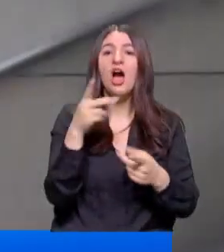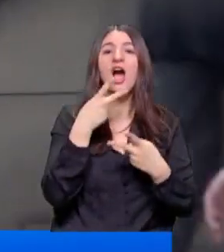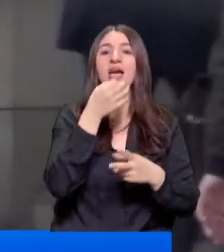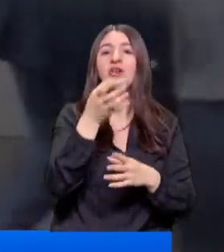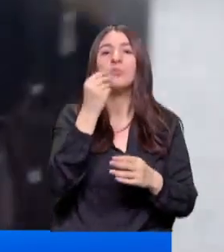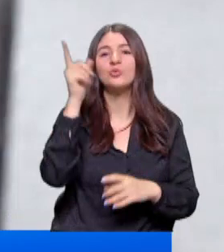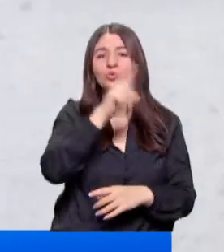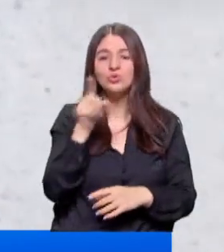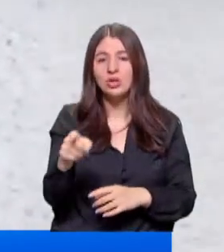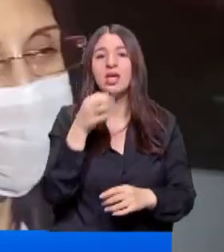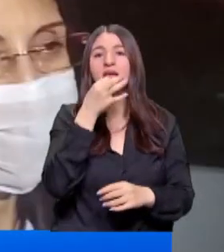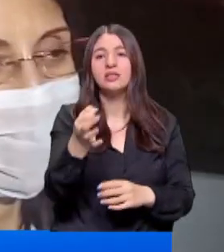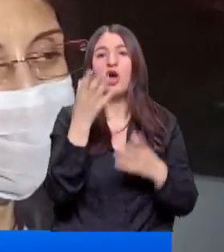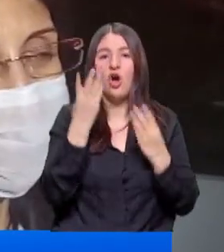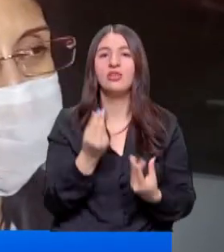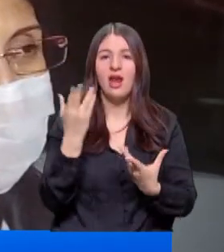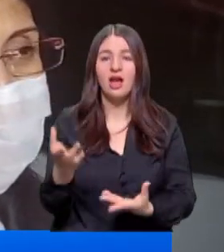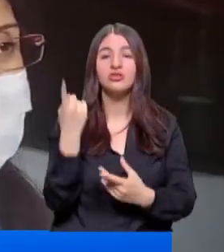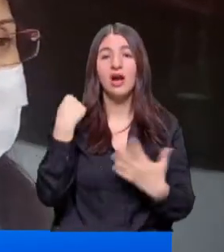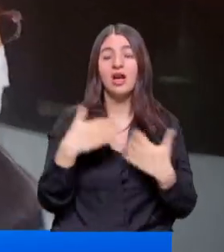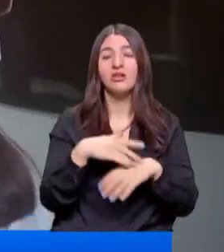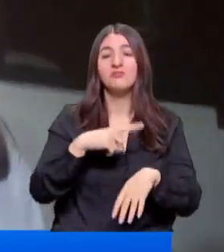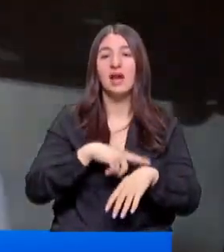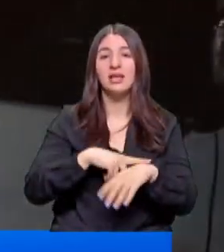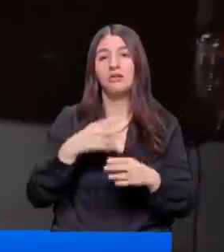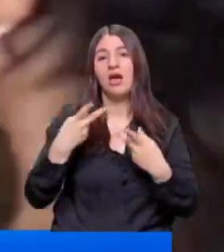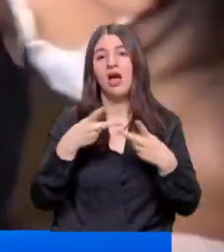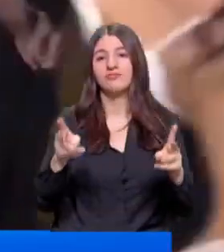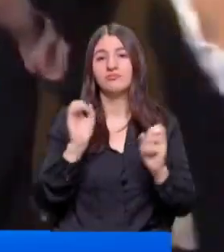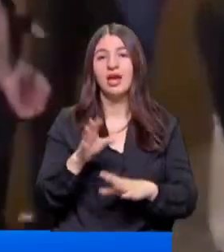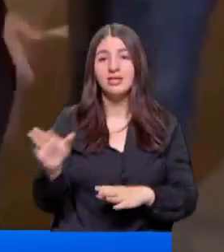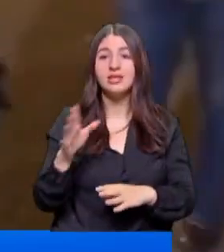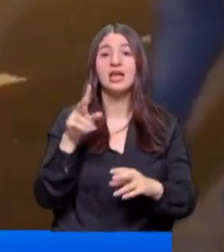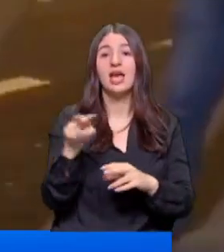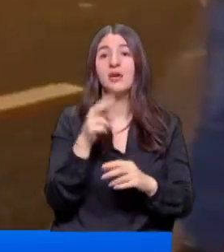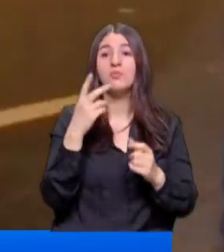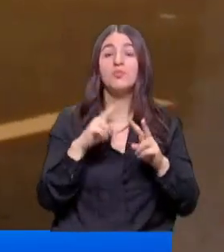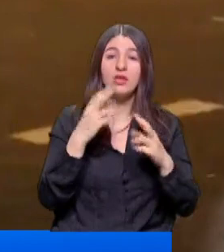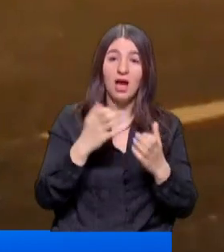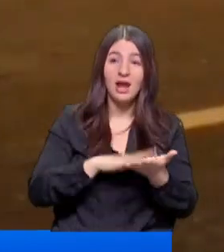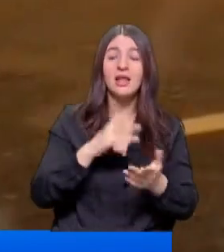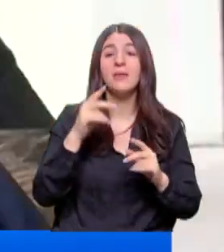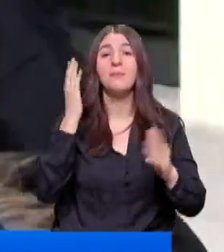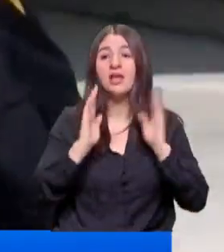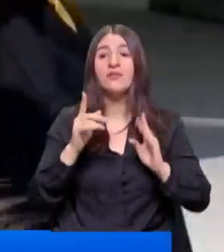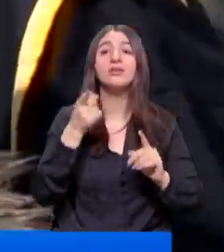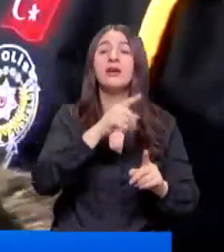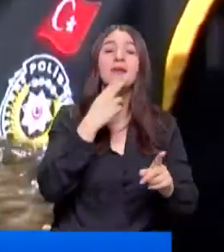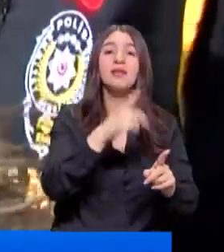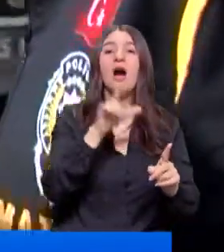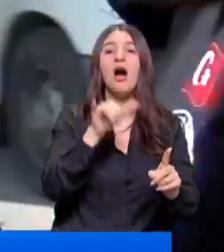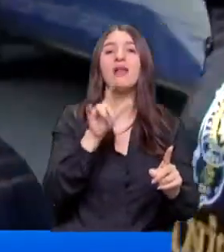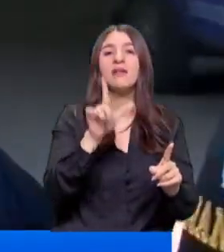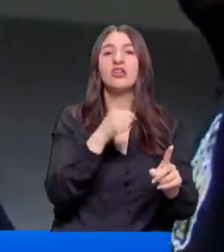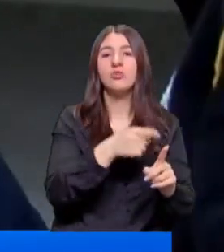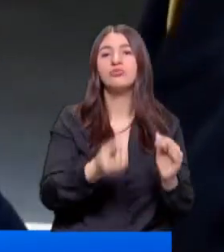izinli sayılması Dolayısıyla izinli sayılarak dün akşam saatlerinde tahliye edildi ağıral ve Pehlivan Hülya kılınsa yine aynı